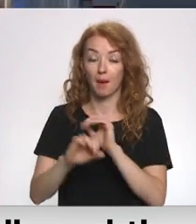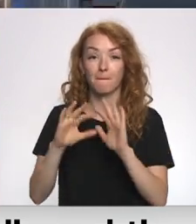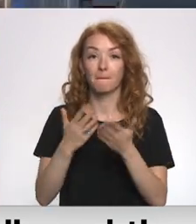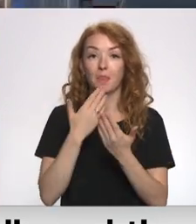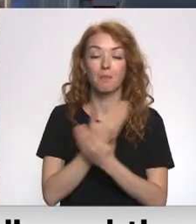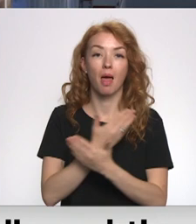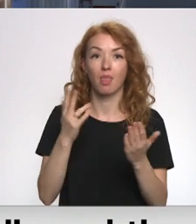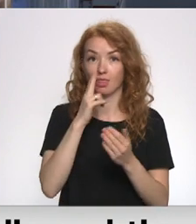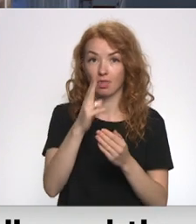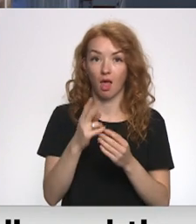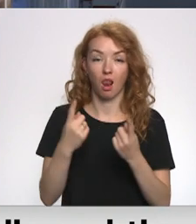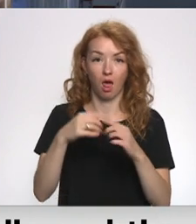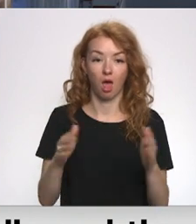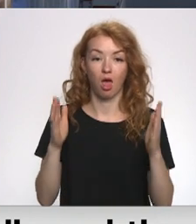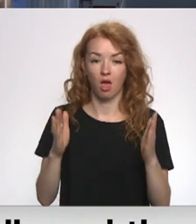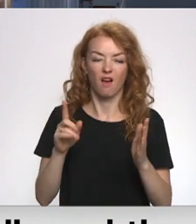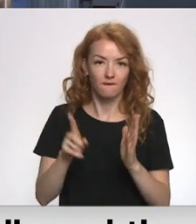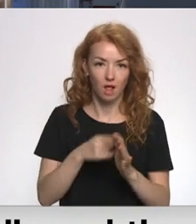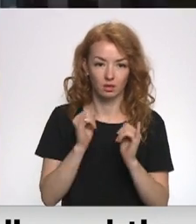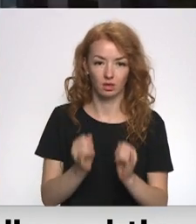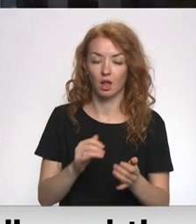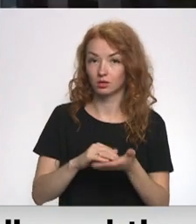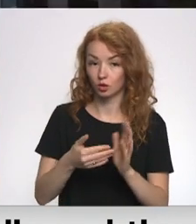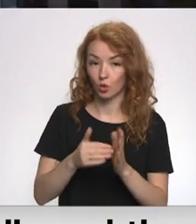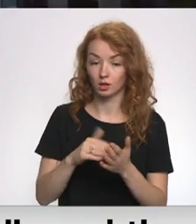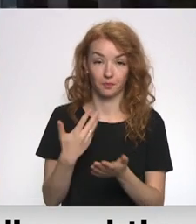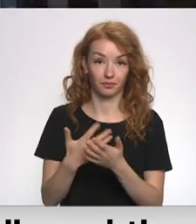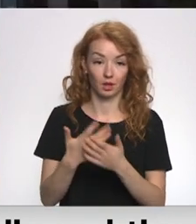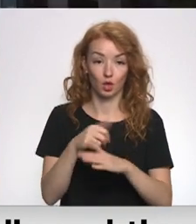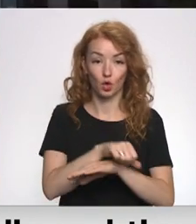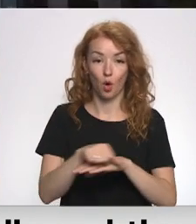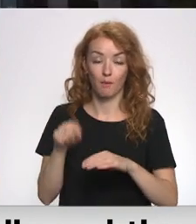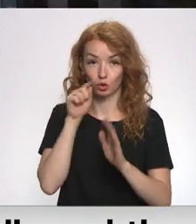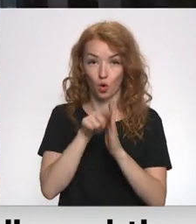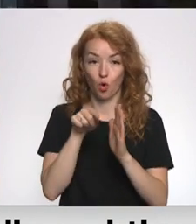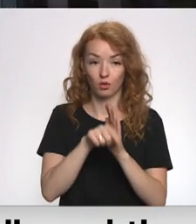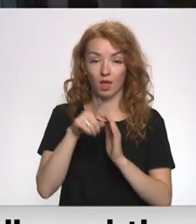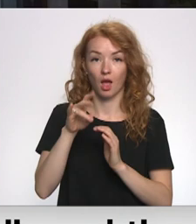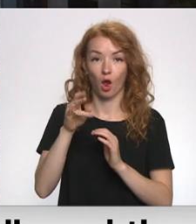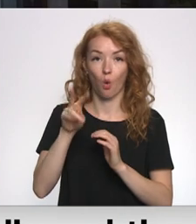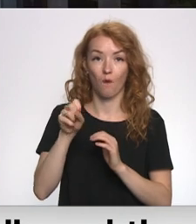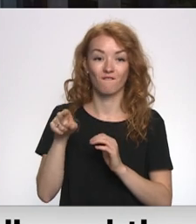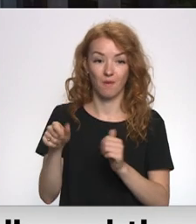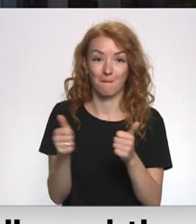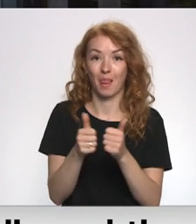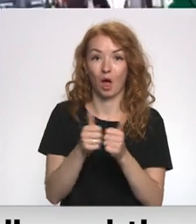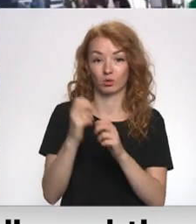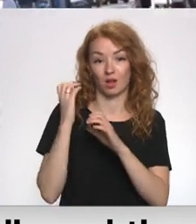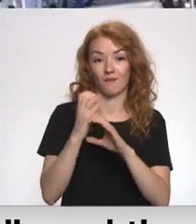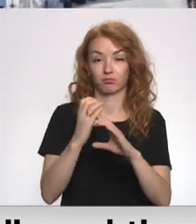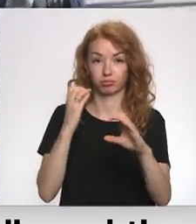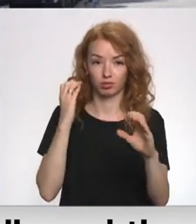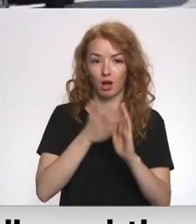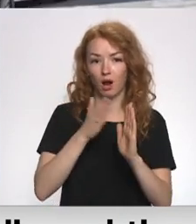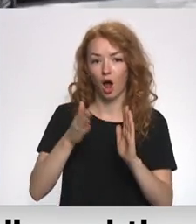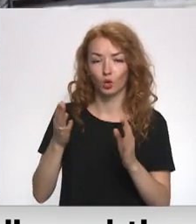pēdējās nedēļas laikā tā ievērojami pasliktinājusies. Piemēram, robežkontroles punktā Terehova līdzās kravas automašīnām,